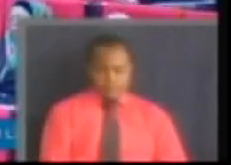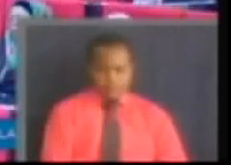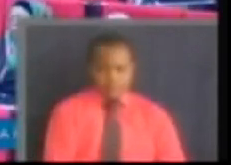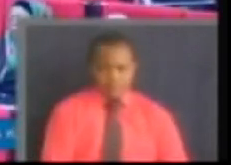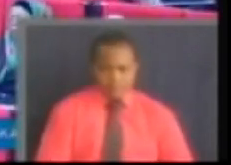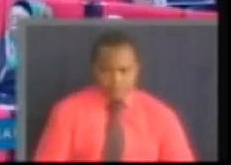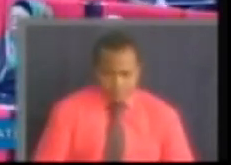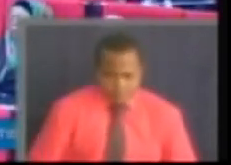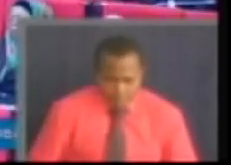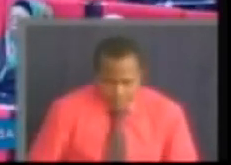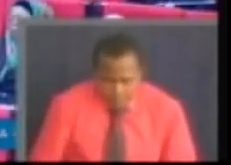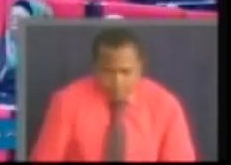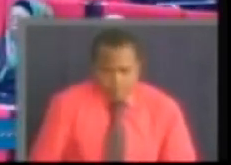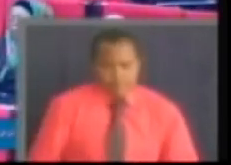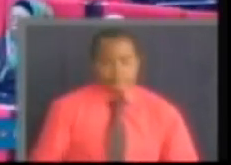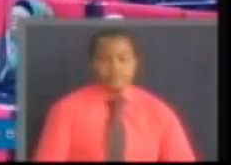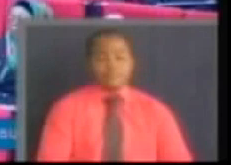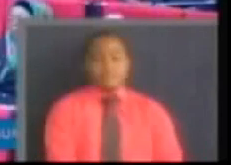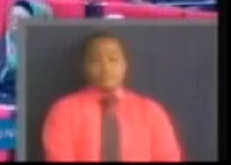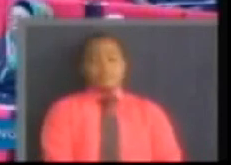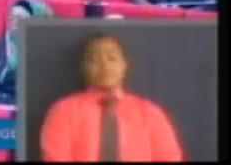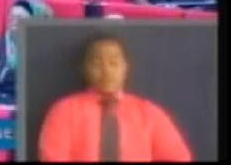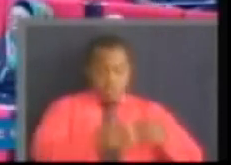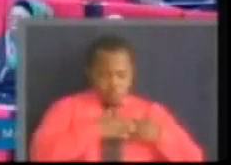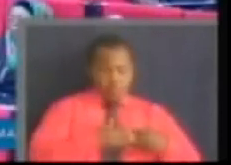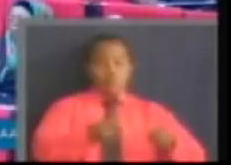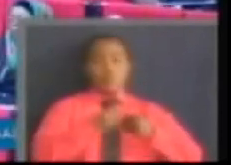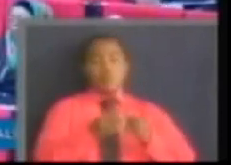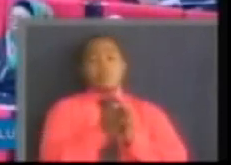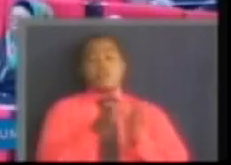Mheshimiwa mwenyekiti, nikushukuru kwa kunipa nafasi.